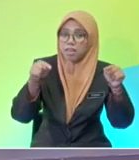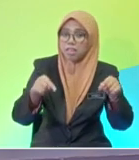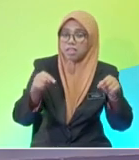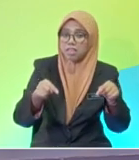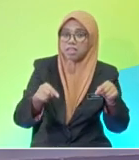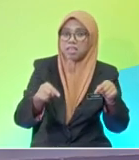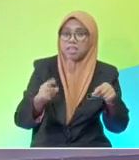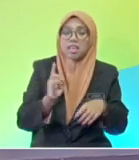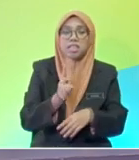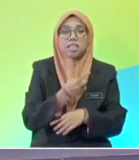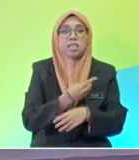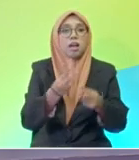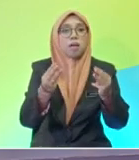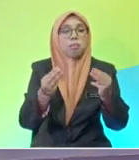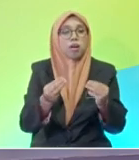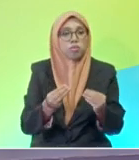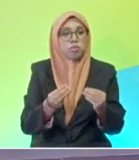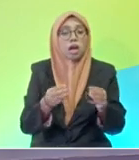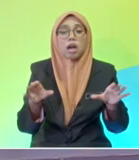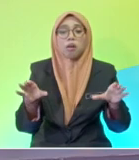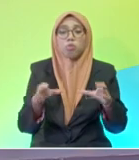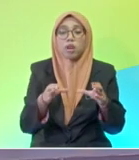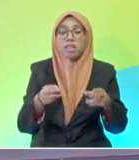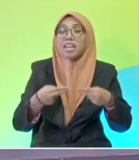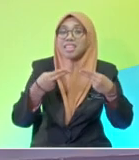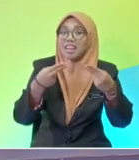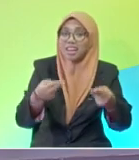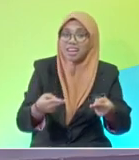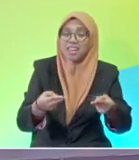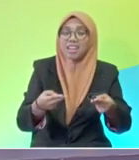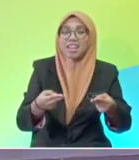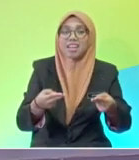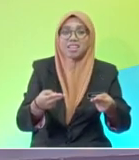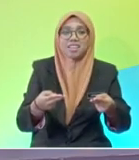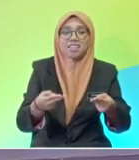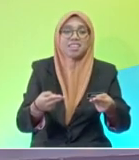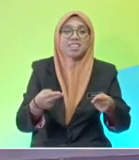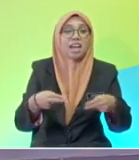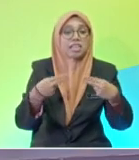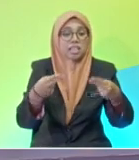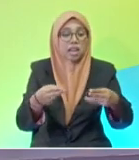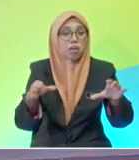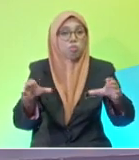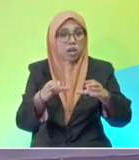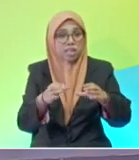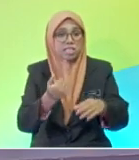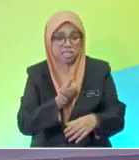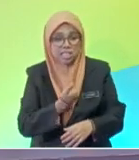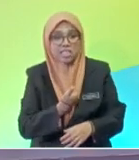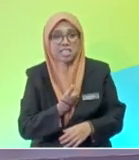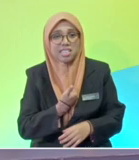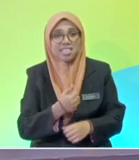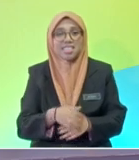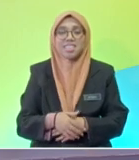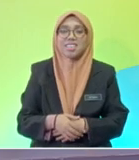bagi satu buah tangan tidak Jiran hasil kreativity kita hasil buat